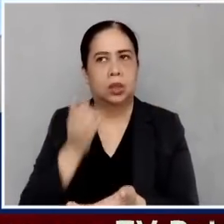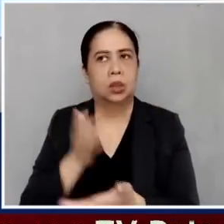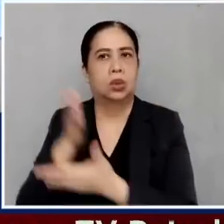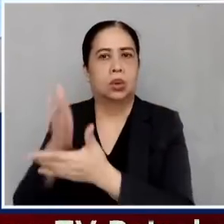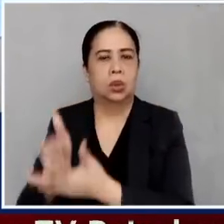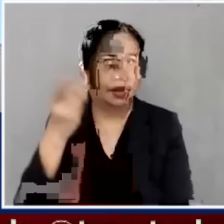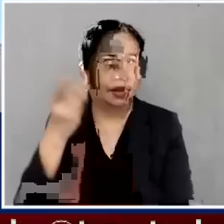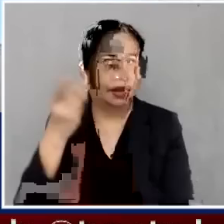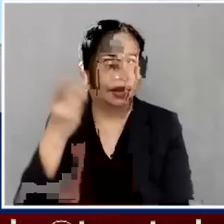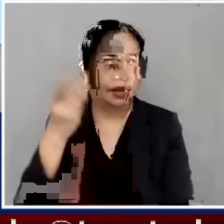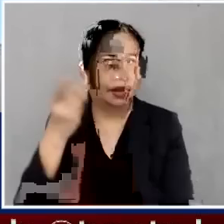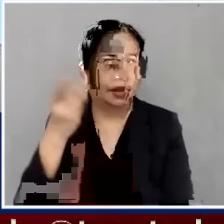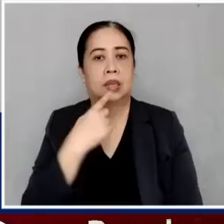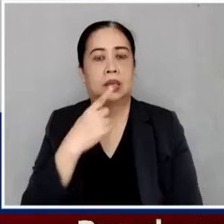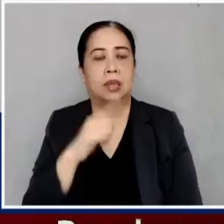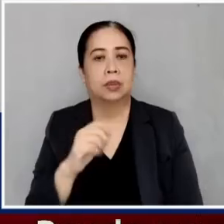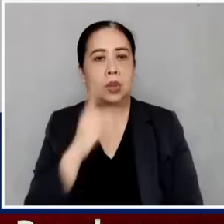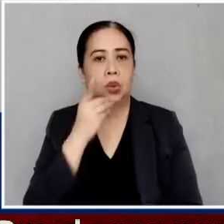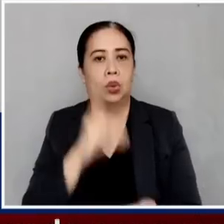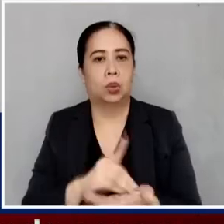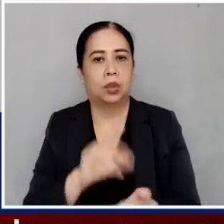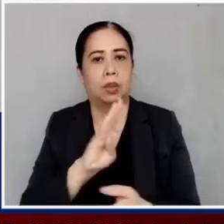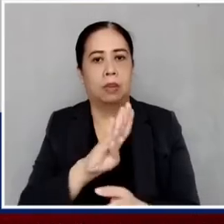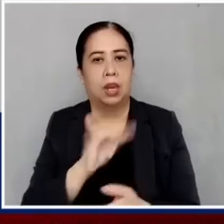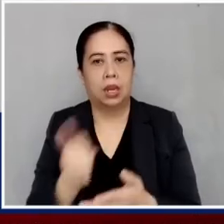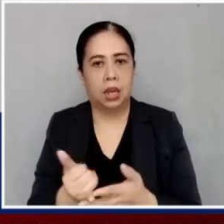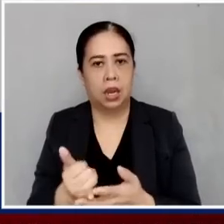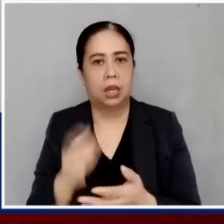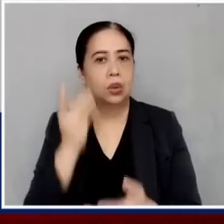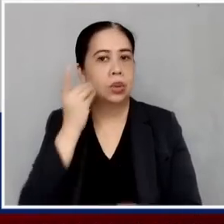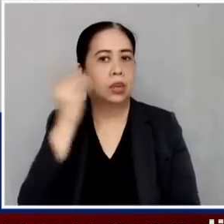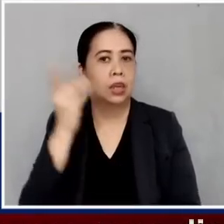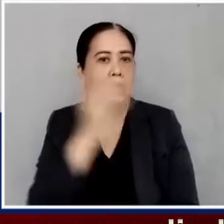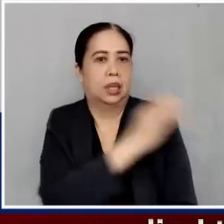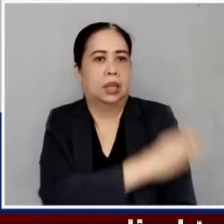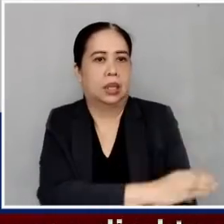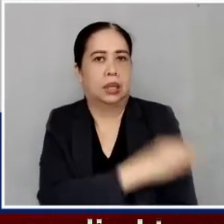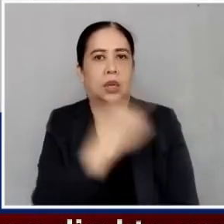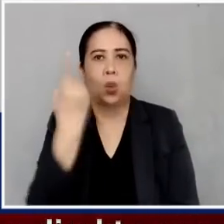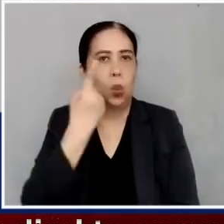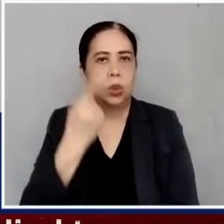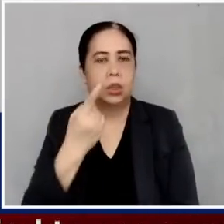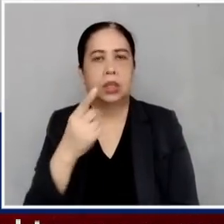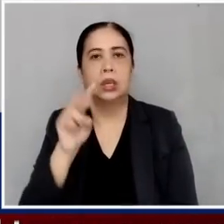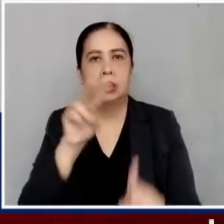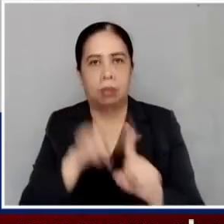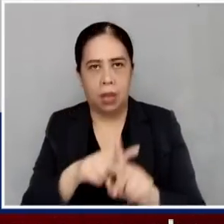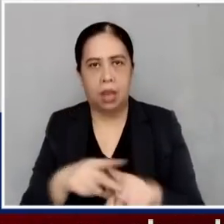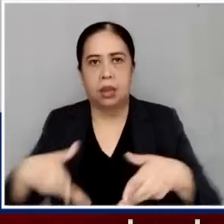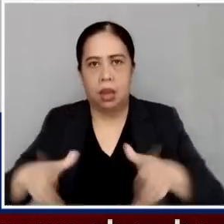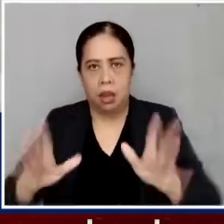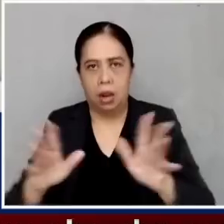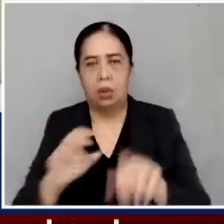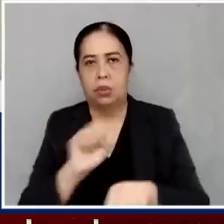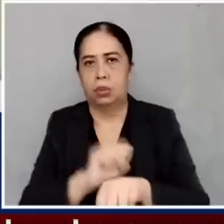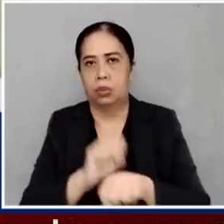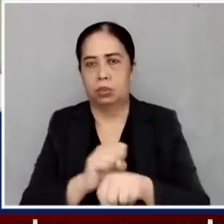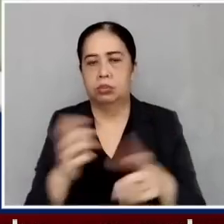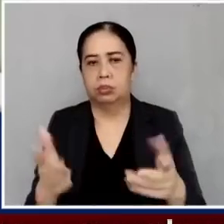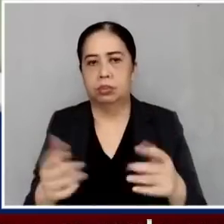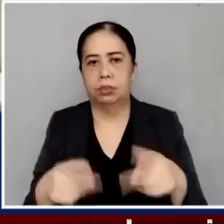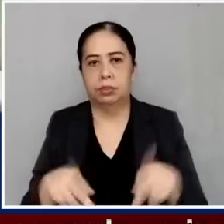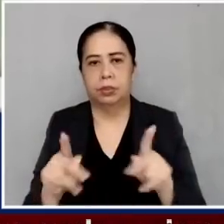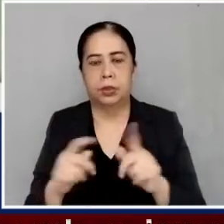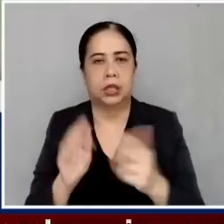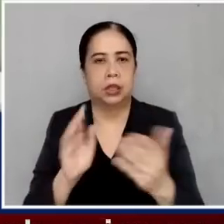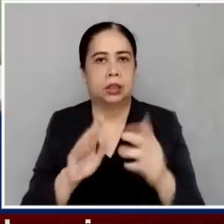naman yung doktor dito. May secret hospital, ang dental clinic lang ang ini-apply ng clearance o work permit sa kanilang tanggapan. Naharap